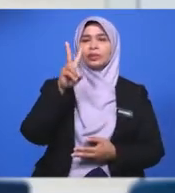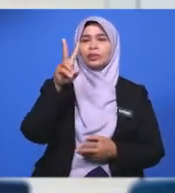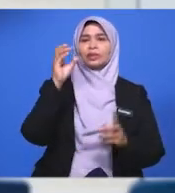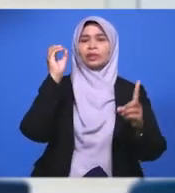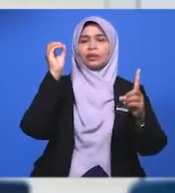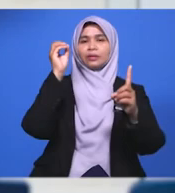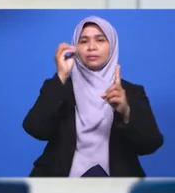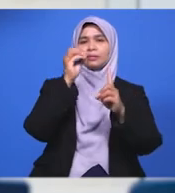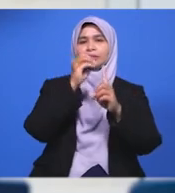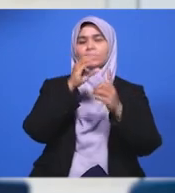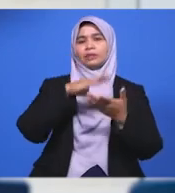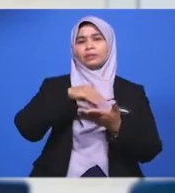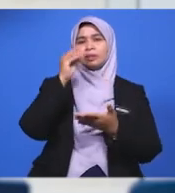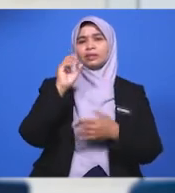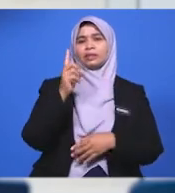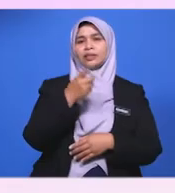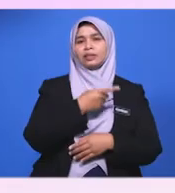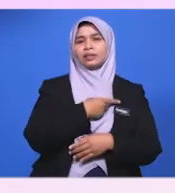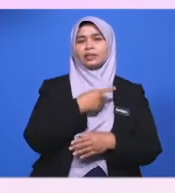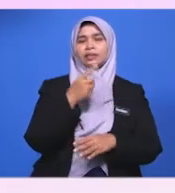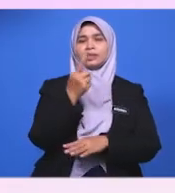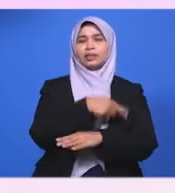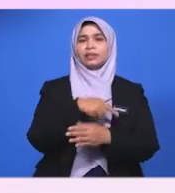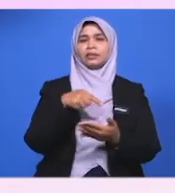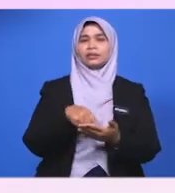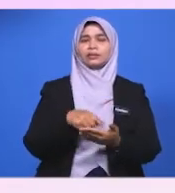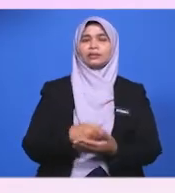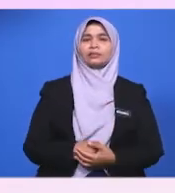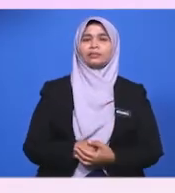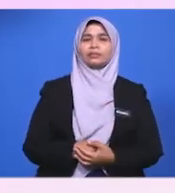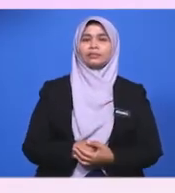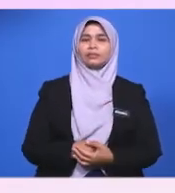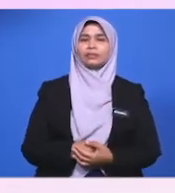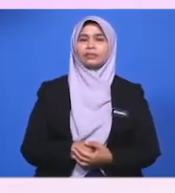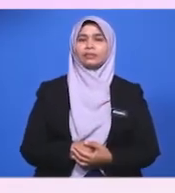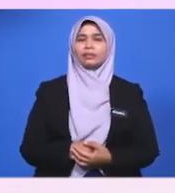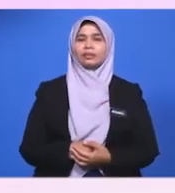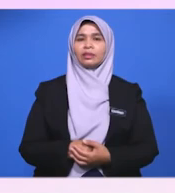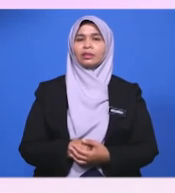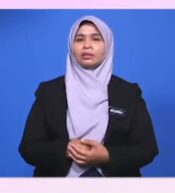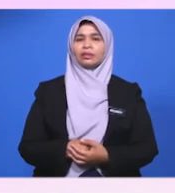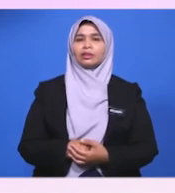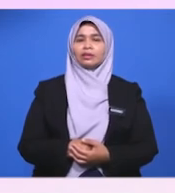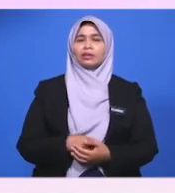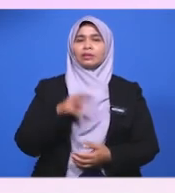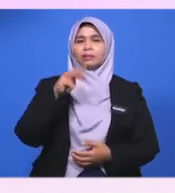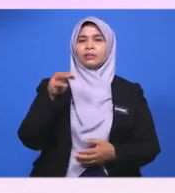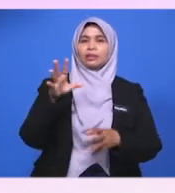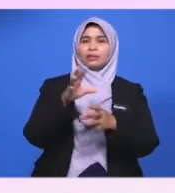objektif pembelajaran kita pada hari ini iaitu objektif pertama, murid